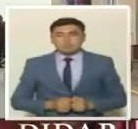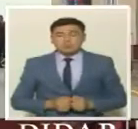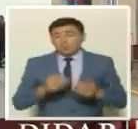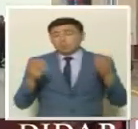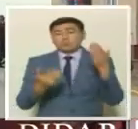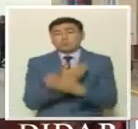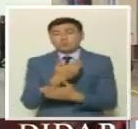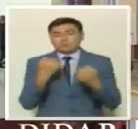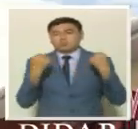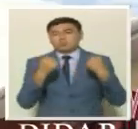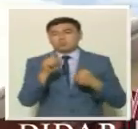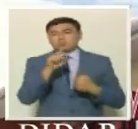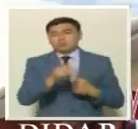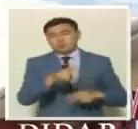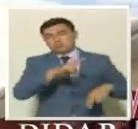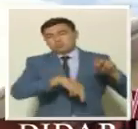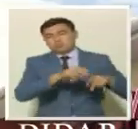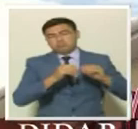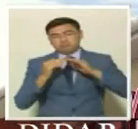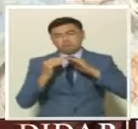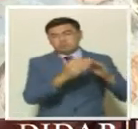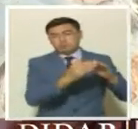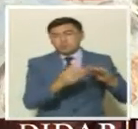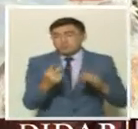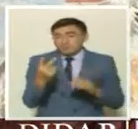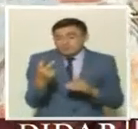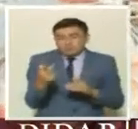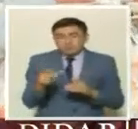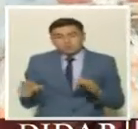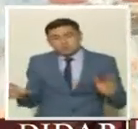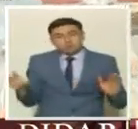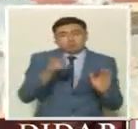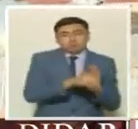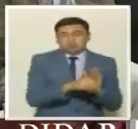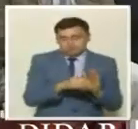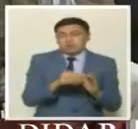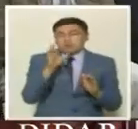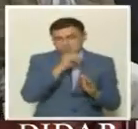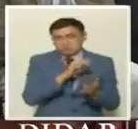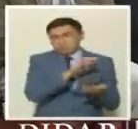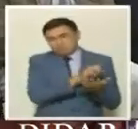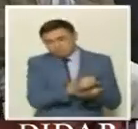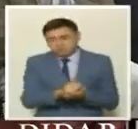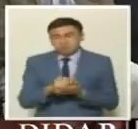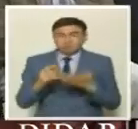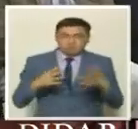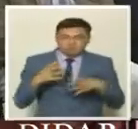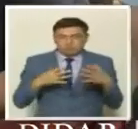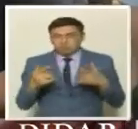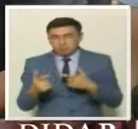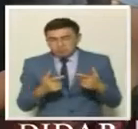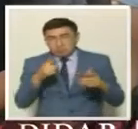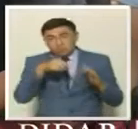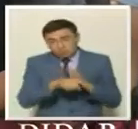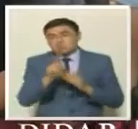Новый зал позволяет заниматься одновременно 200 спортсменам по дзюдо, хазахша, крес. Действуют также бассейны, фитнес-залы. В церемонии открытия